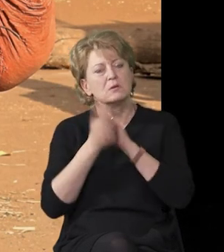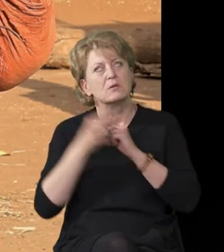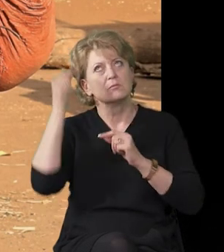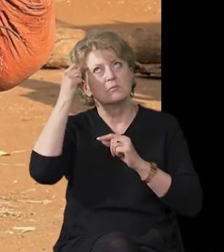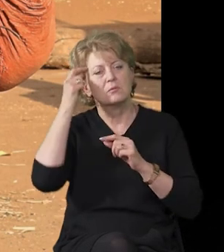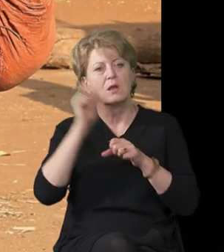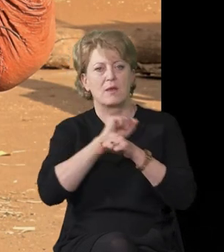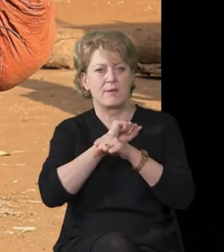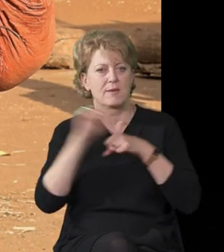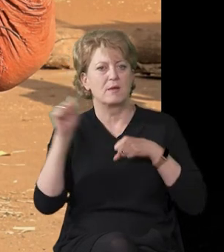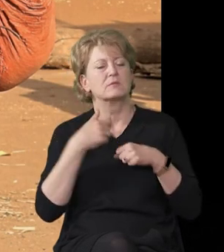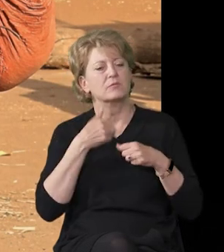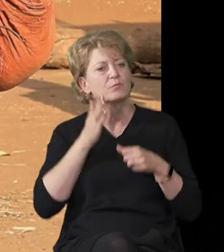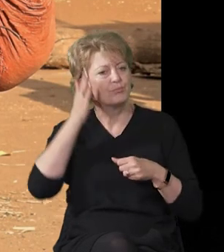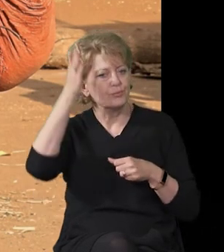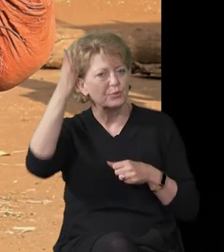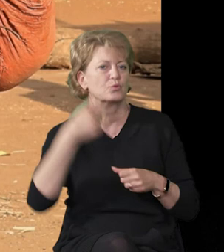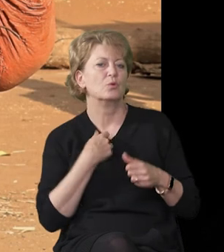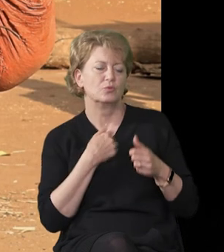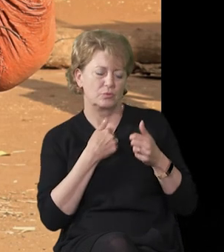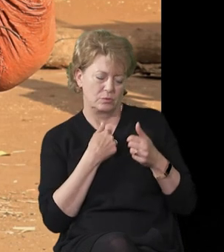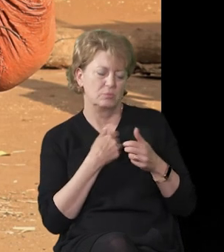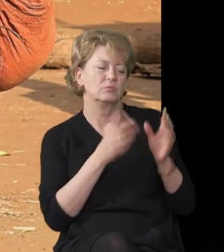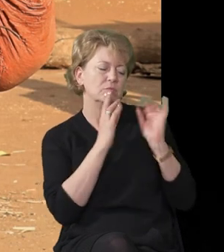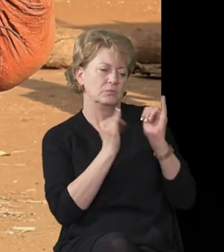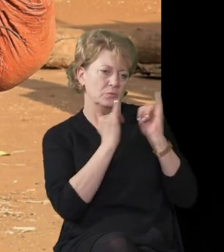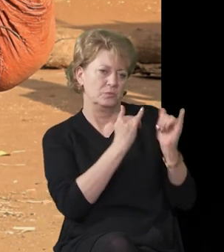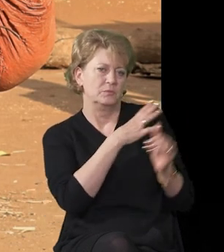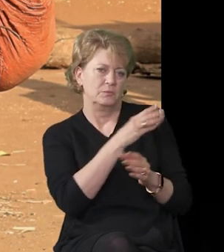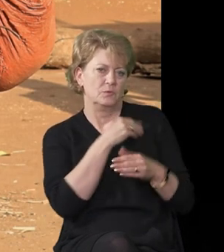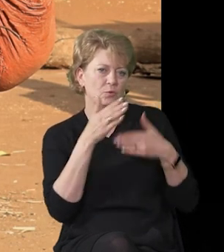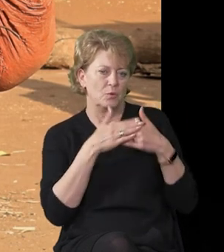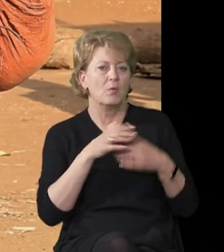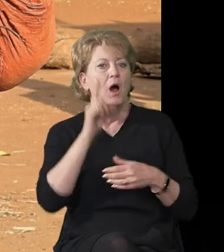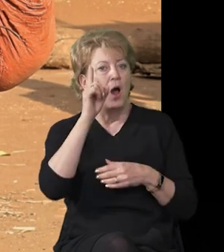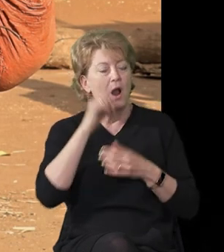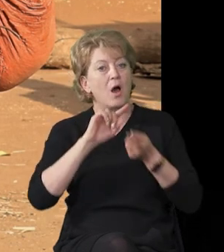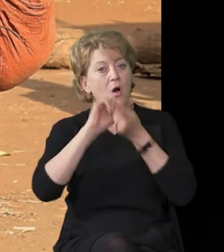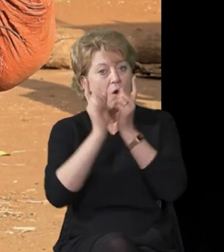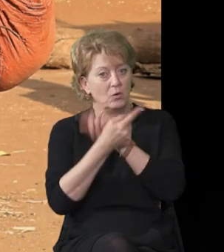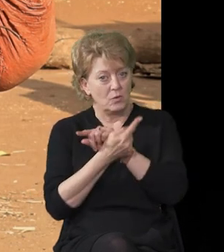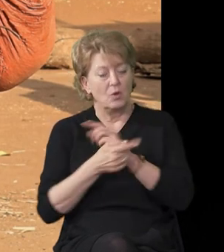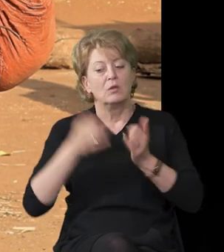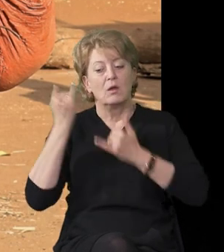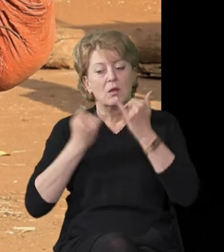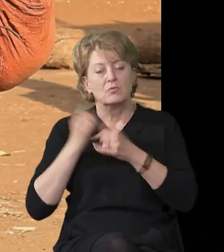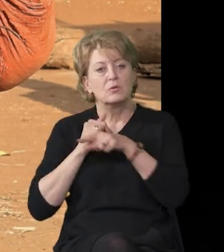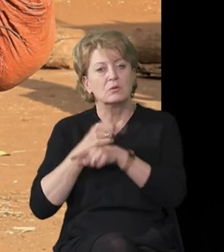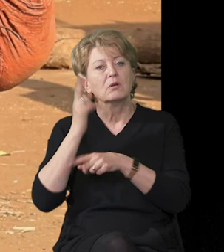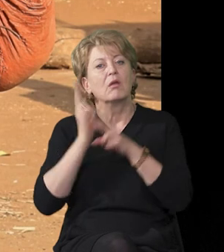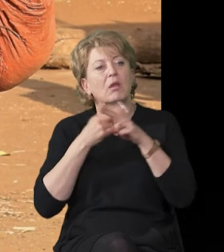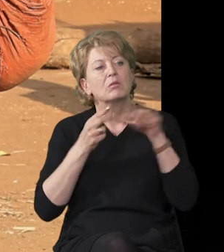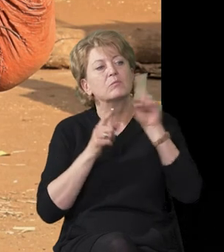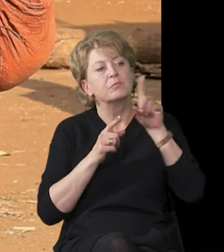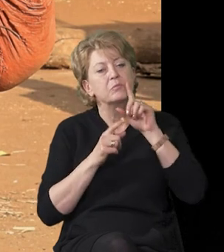gwarantem, że jeżeli kobiecie dzieje się krzywda, to może zażądać on od członków swojego plemienia jakiejś